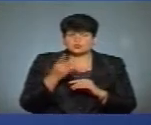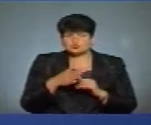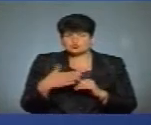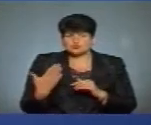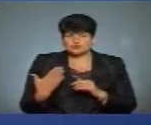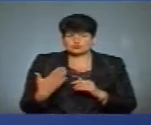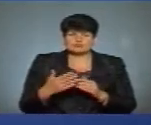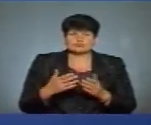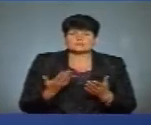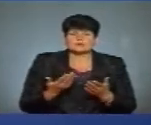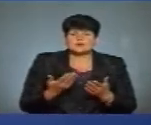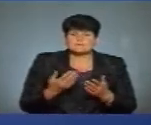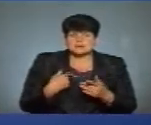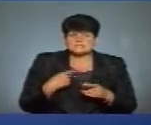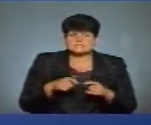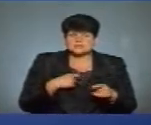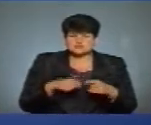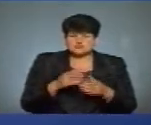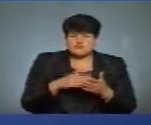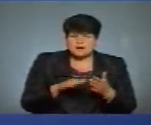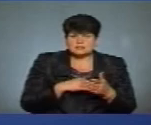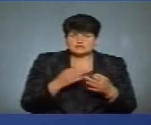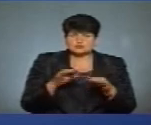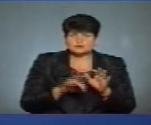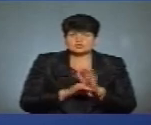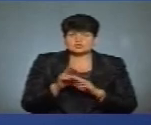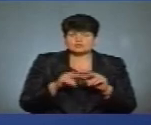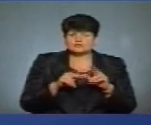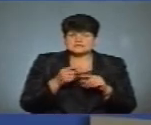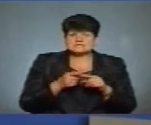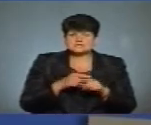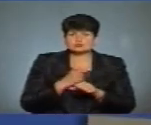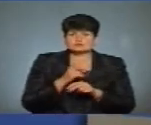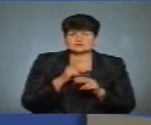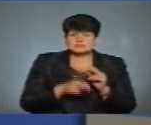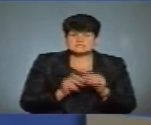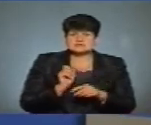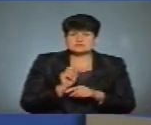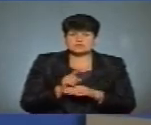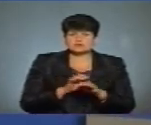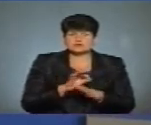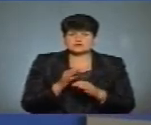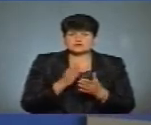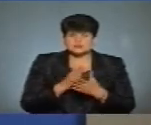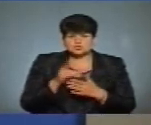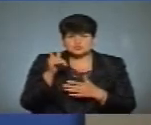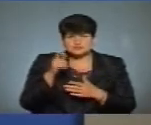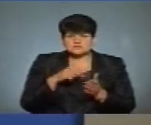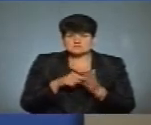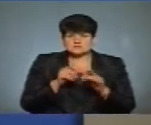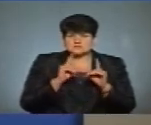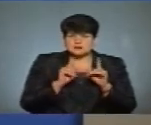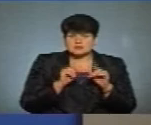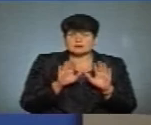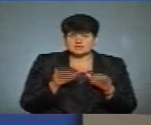ми скасували дозвіл на початок будівництва і на тому всі роботи завершили. Замовником проєктом є Чортківська міська рада, і хай вони